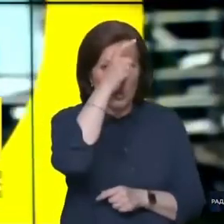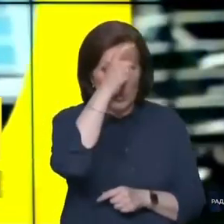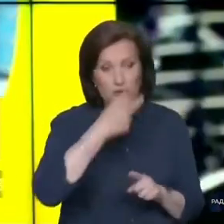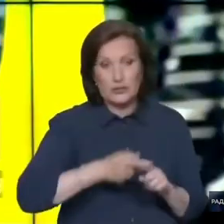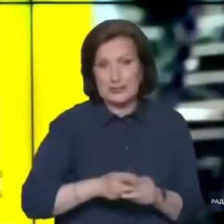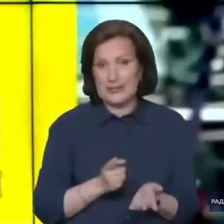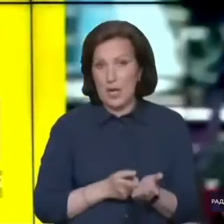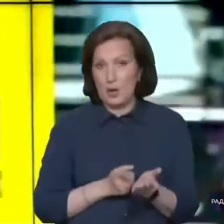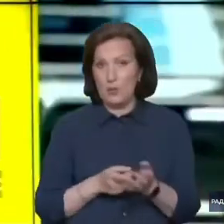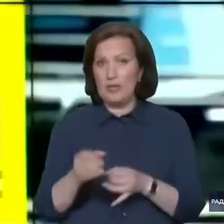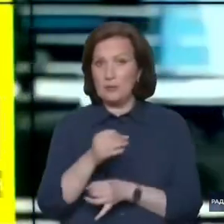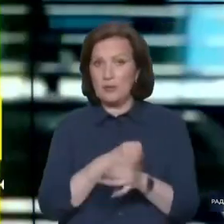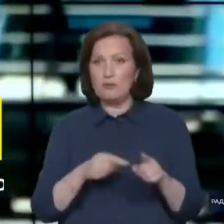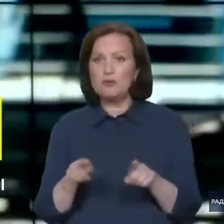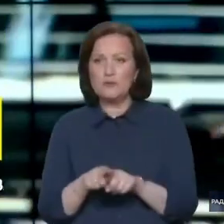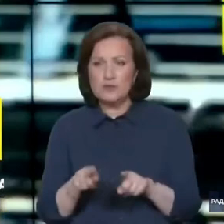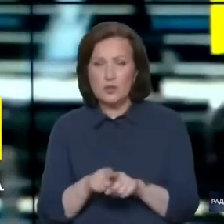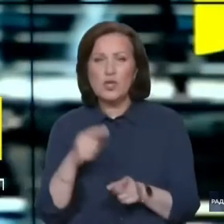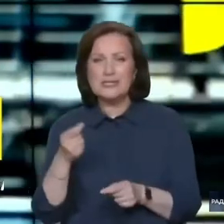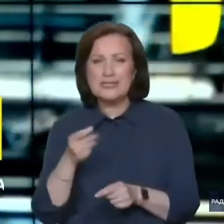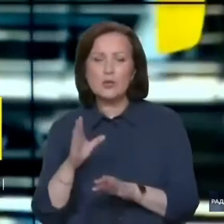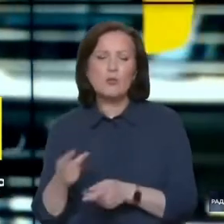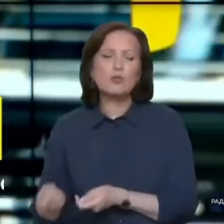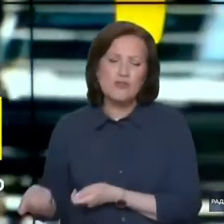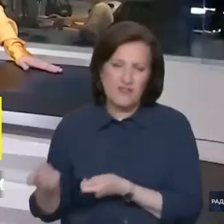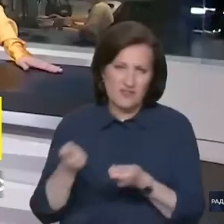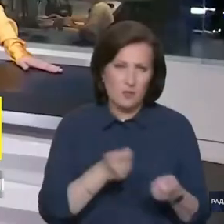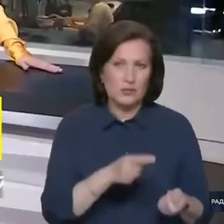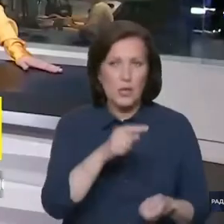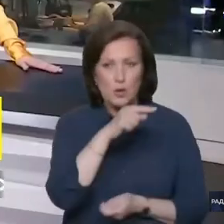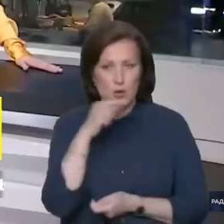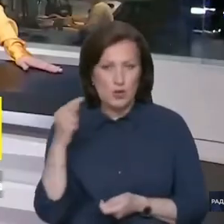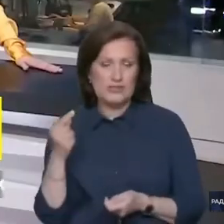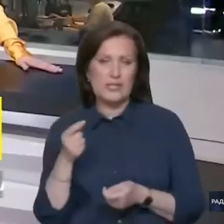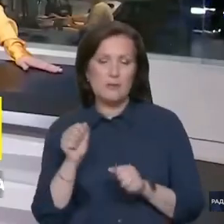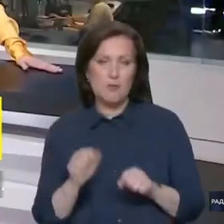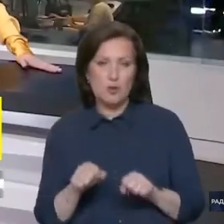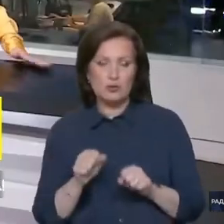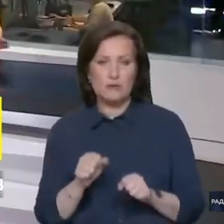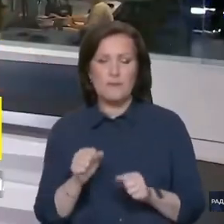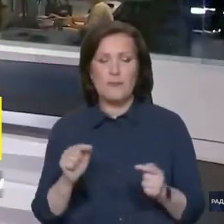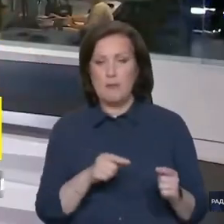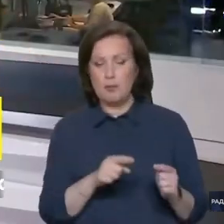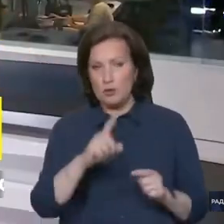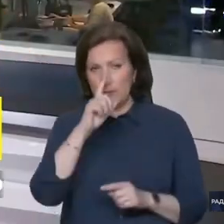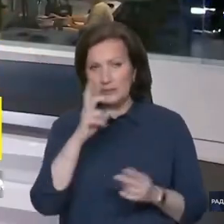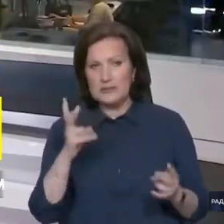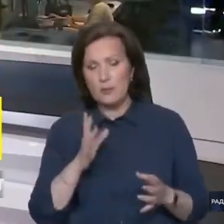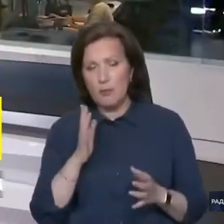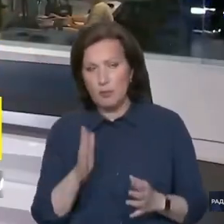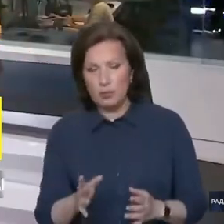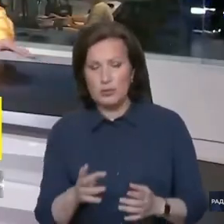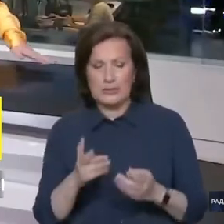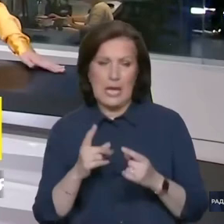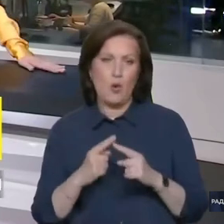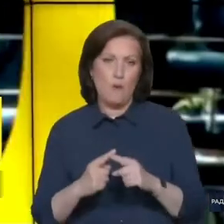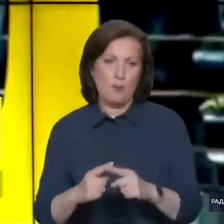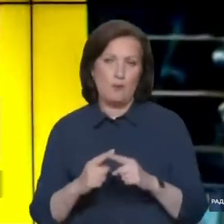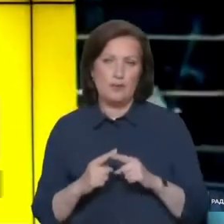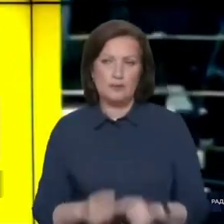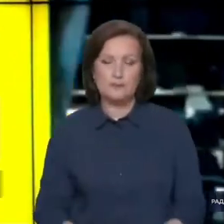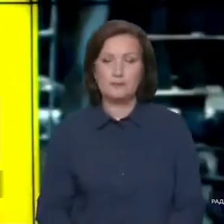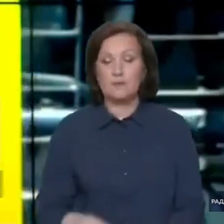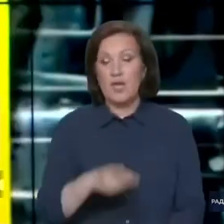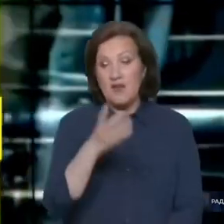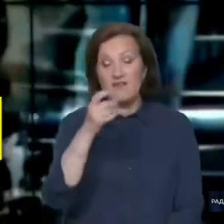це аргумент в переговорах того, що все одно зерно буде виводитись, і тому росіянам, можливо, десь протягом місяця треба буде йти на певні компроміси.